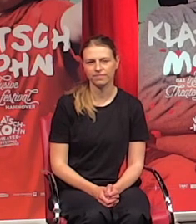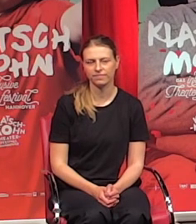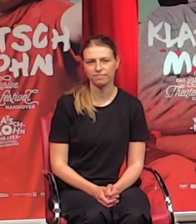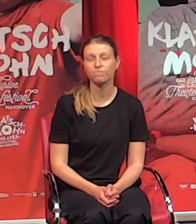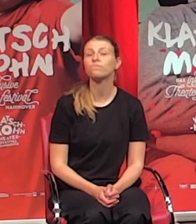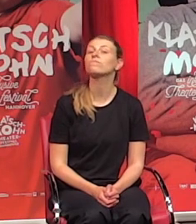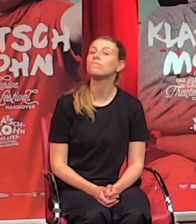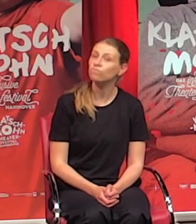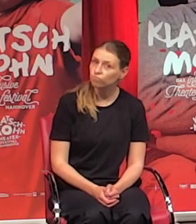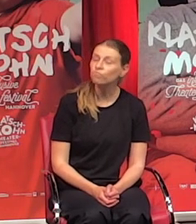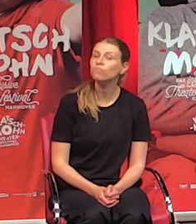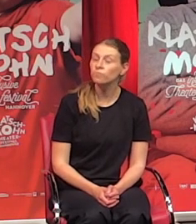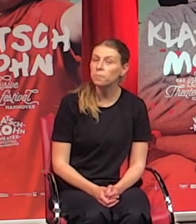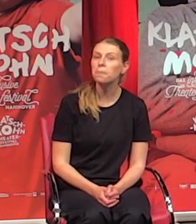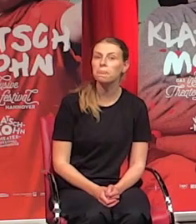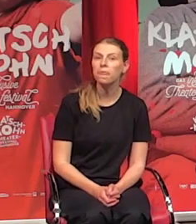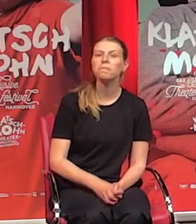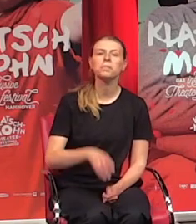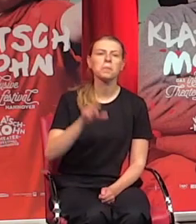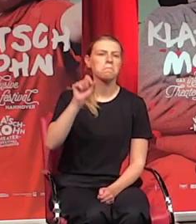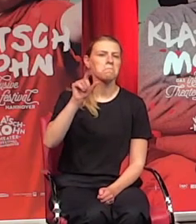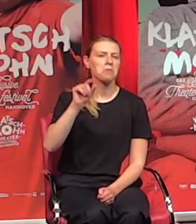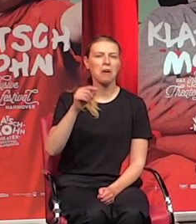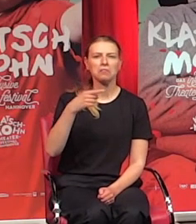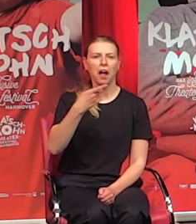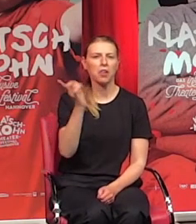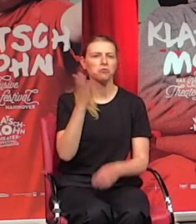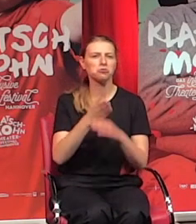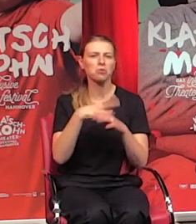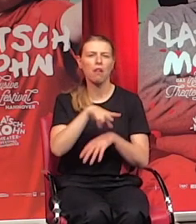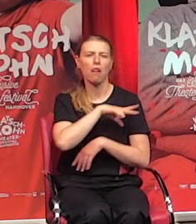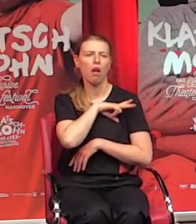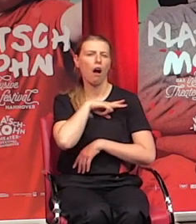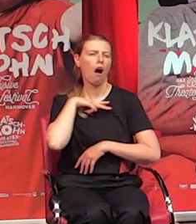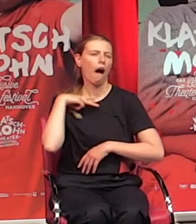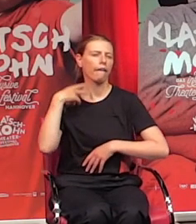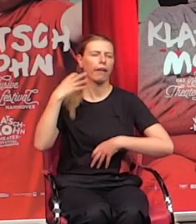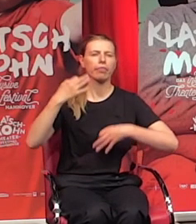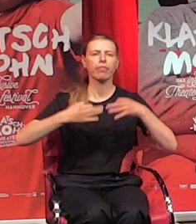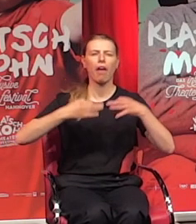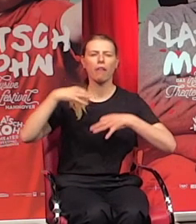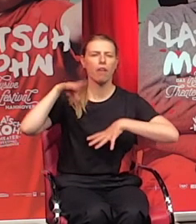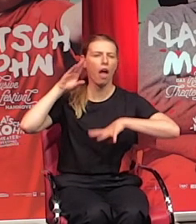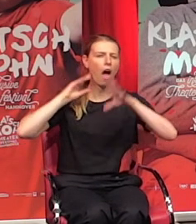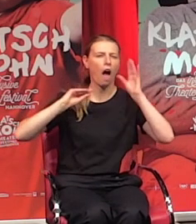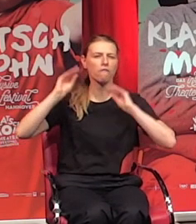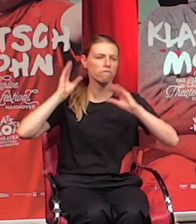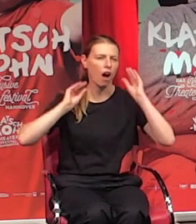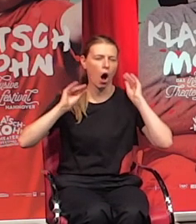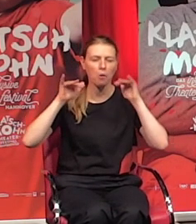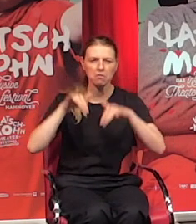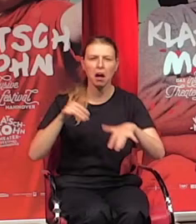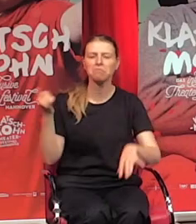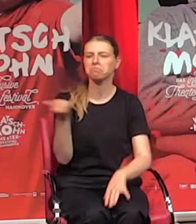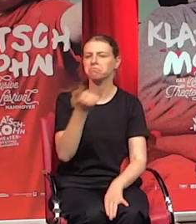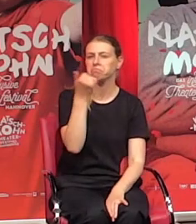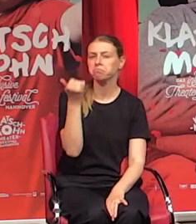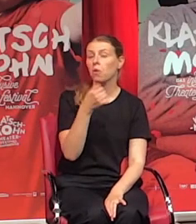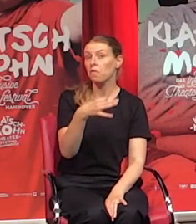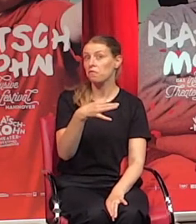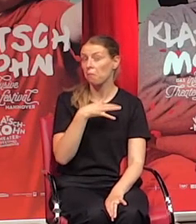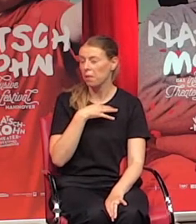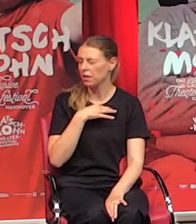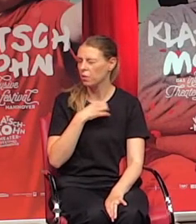Ja, dann blickt ihr also auch schon auf eine lange Theatererfahrung zurück. Und also was mich jetzt ganz